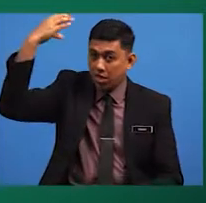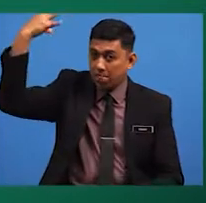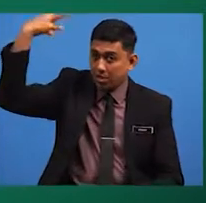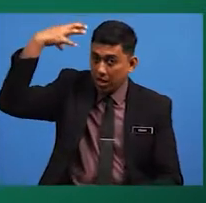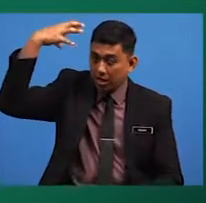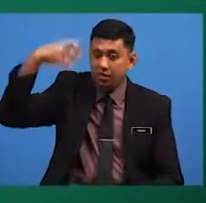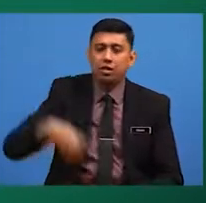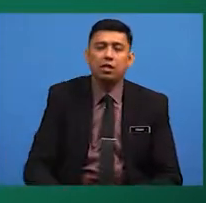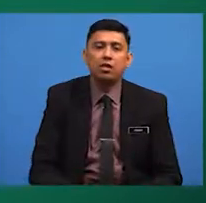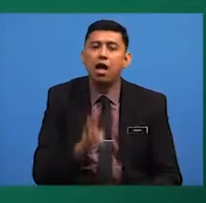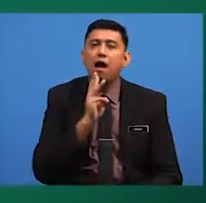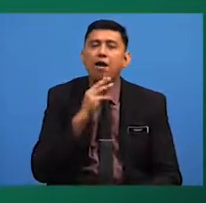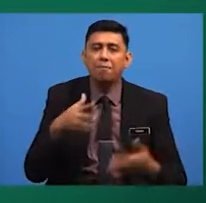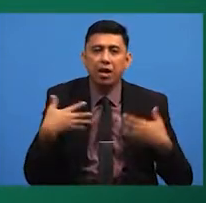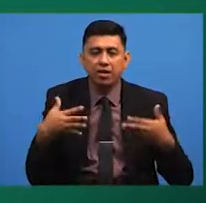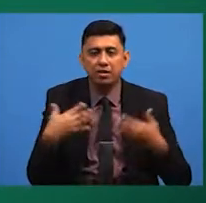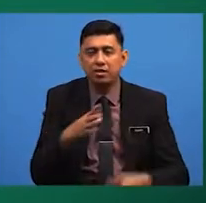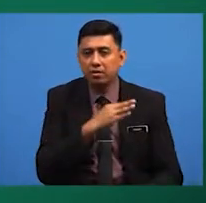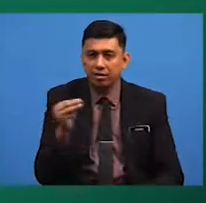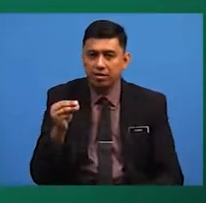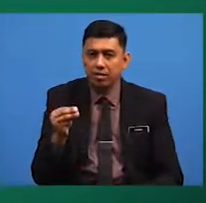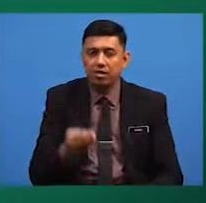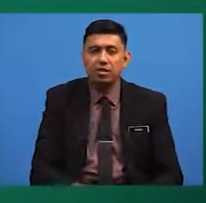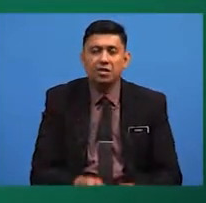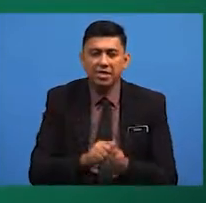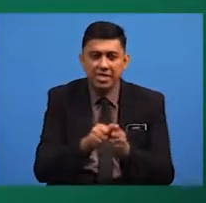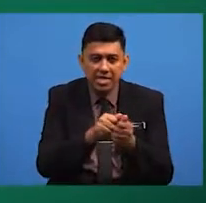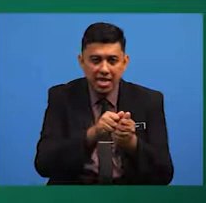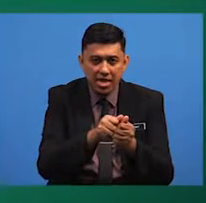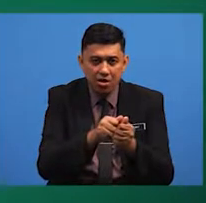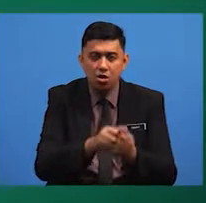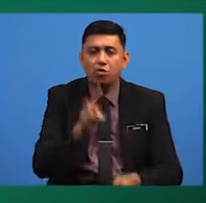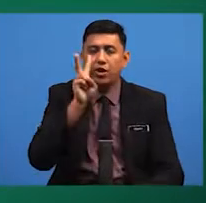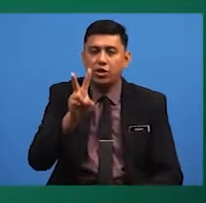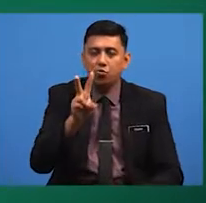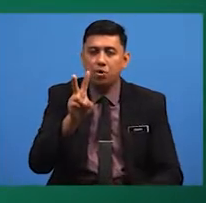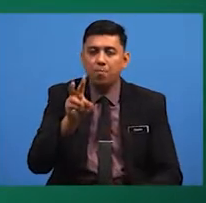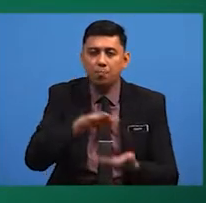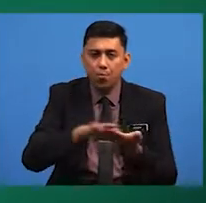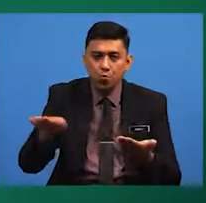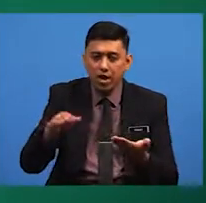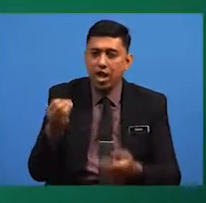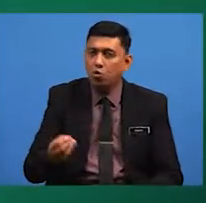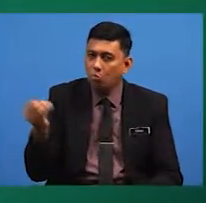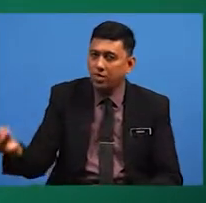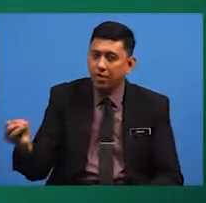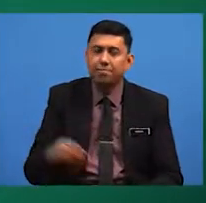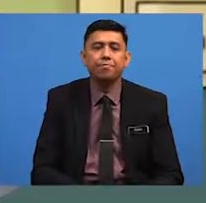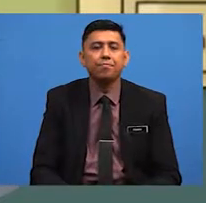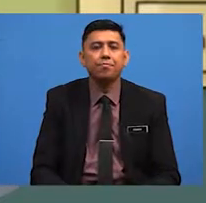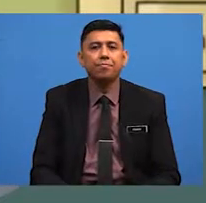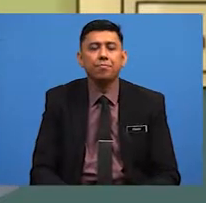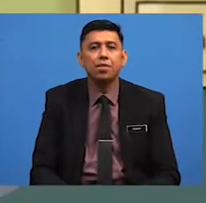matahari air panas dan geseran daripada Dua pembukaan objek